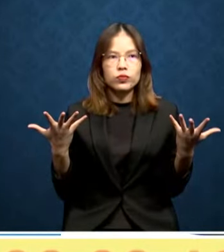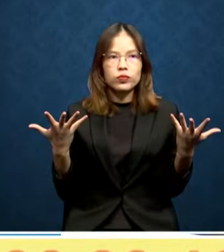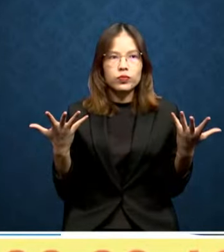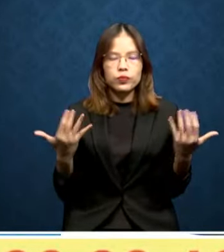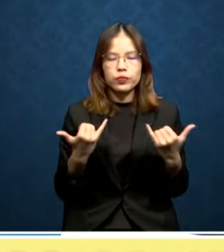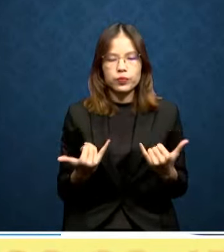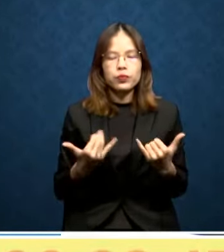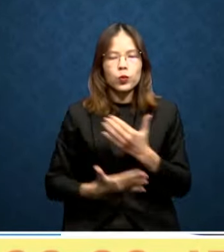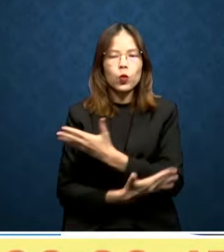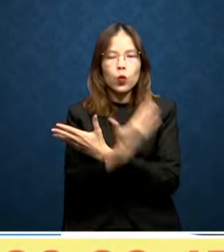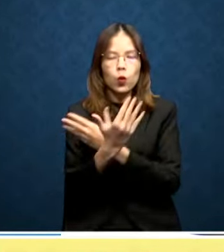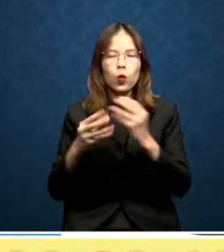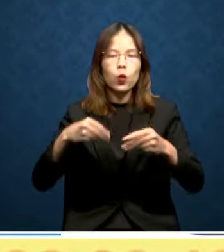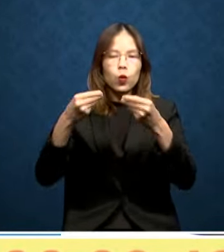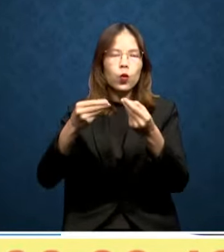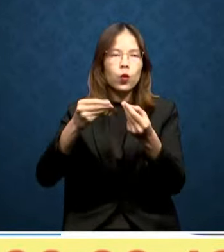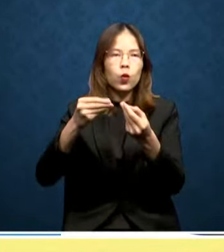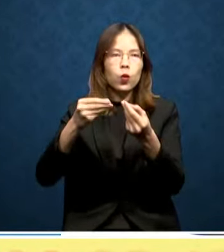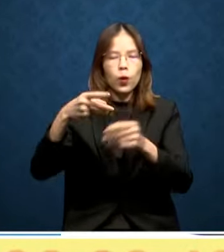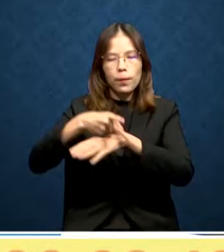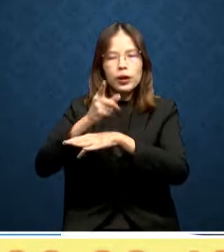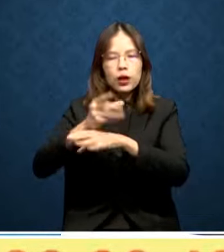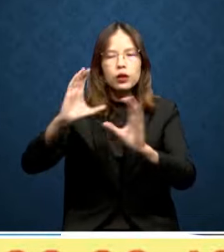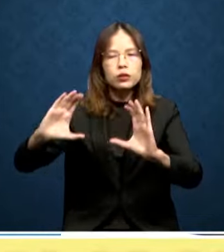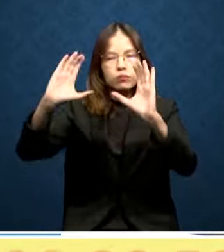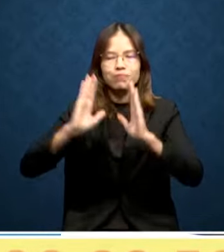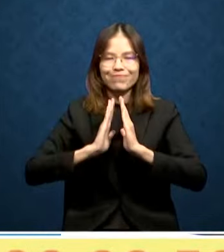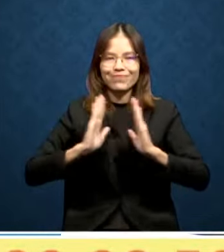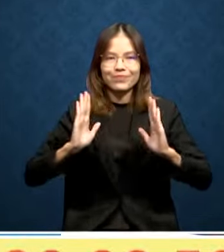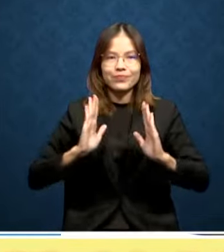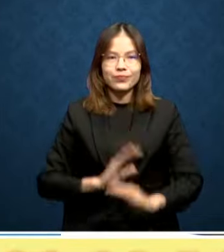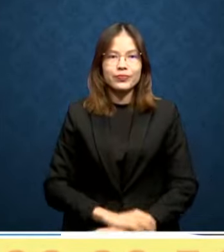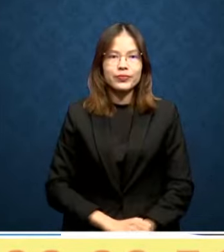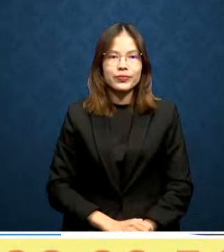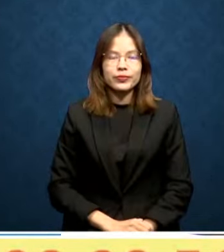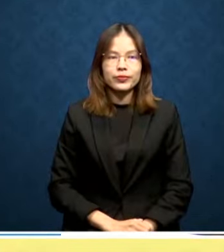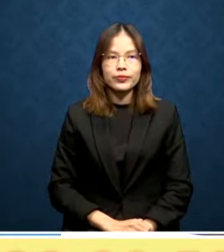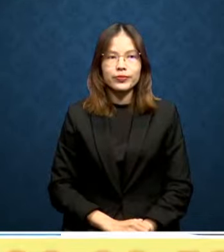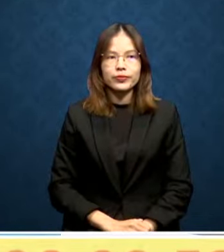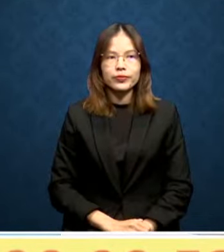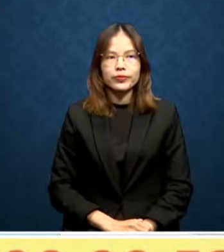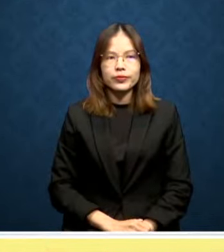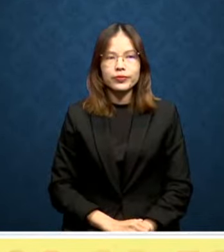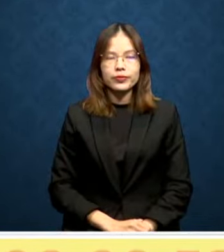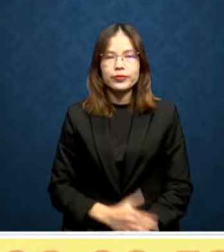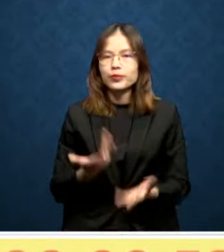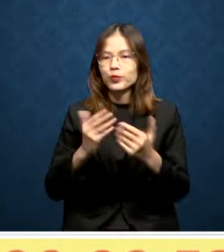เค่ะเสนอท่านประธานแล้วก็เสนอต่อรัฐบาลใหม่ขอบพระคุณมากค่ะขอบคุณมาก